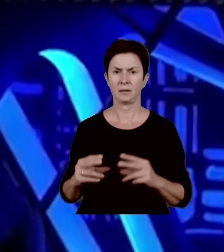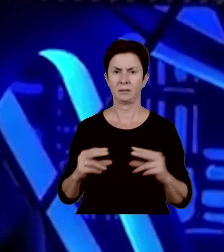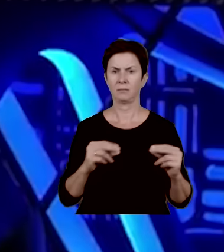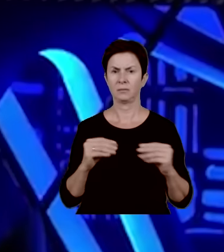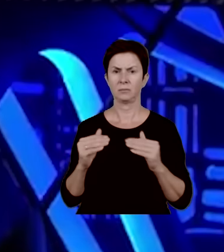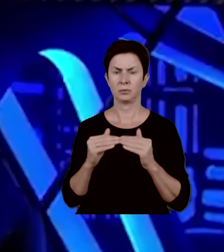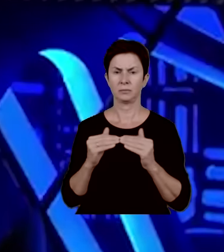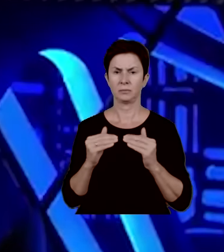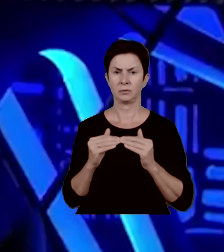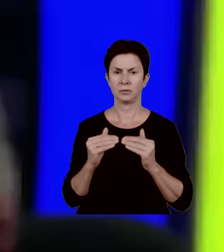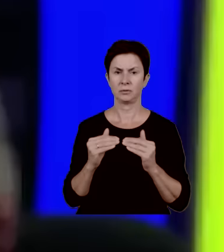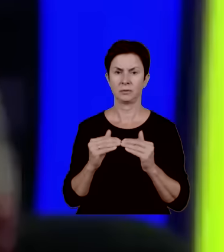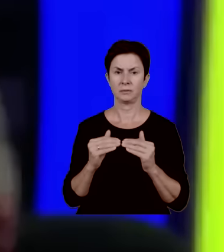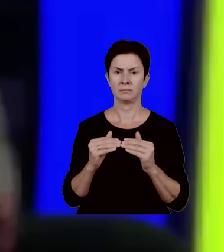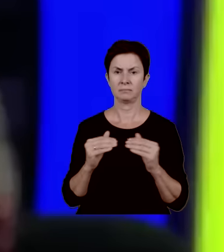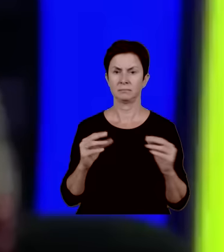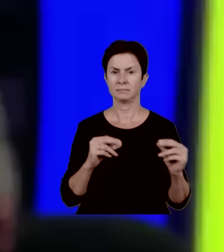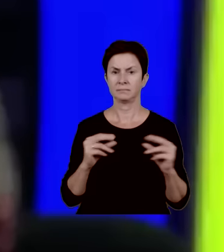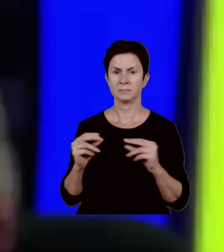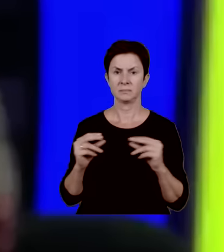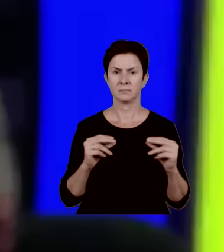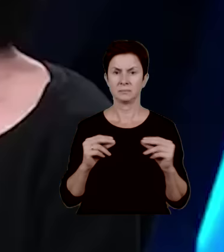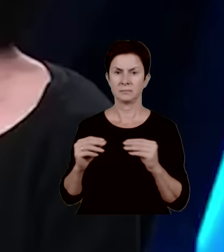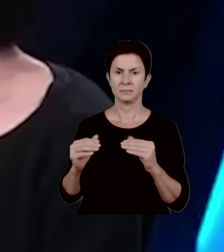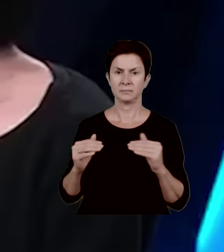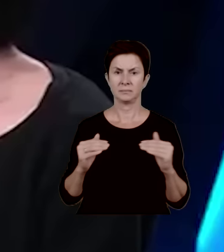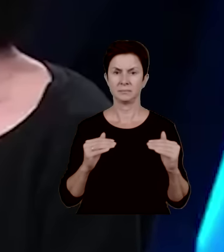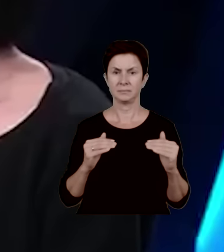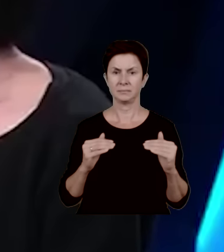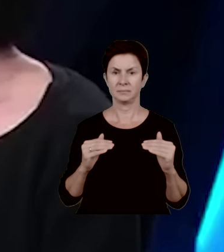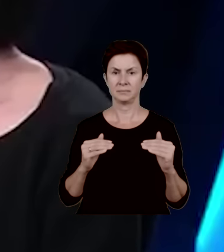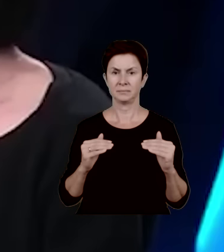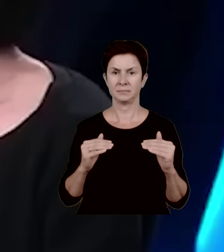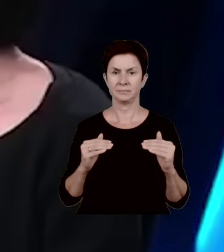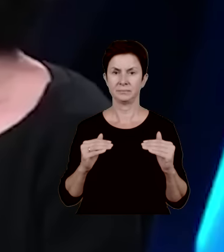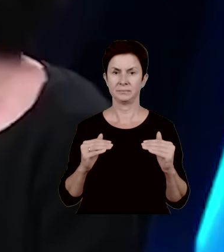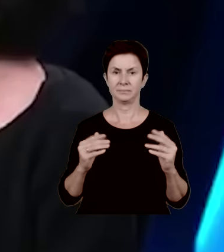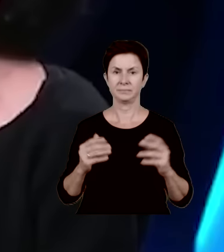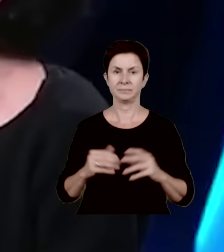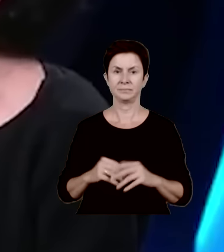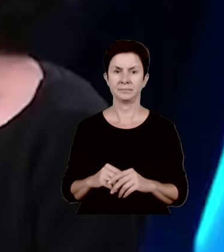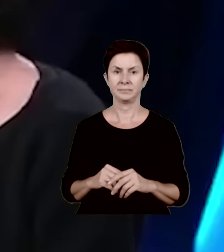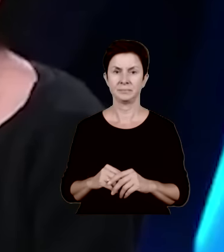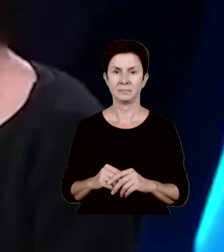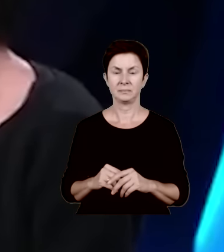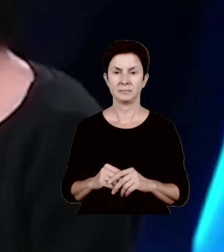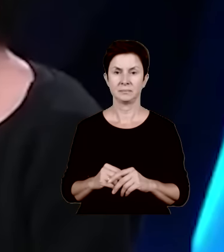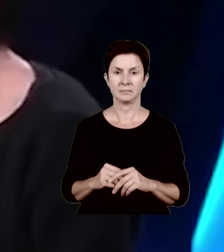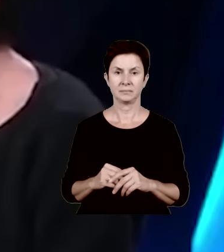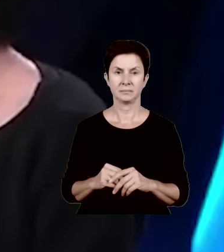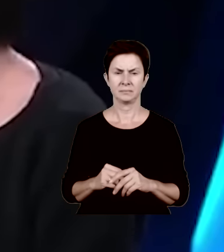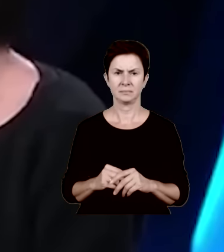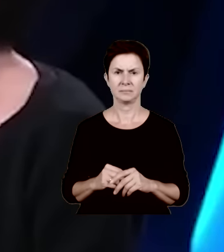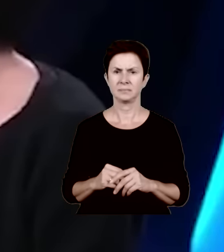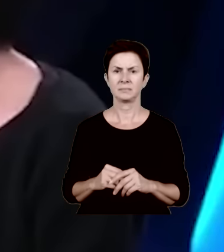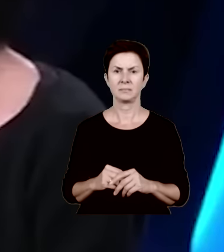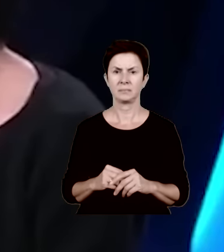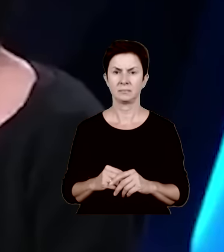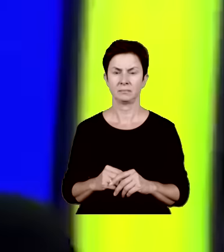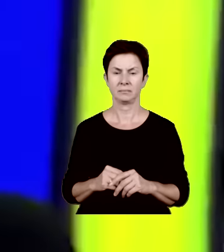a teraz nawet jeśli tak było, czemu Unia Europejska nie pochylała się z troską na polską demokrację, kiedy wygarniano nas z redakcji wprostu, żeby